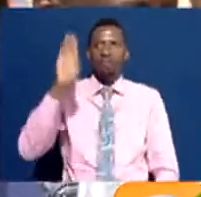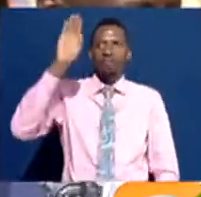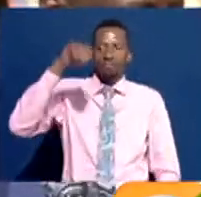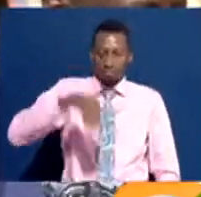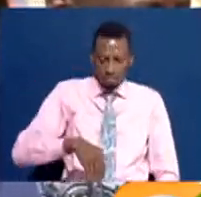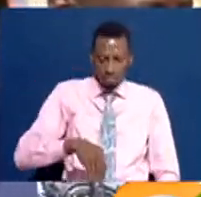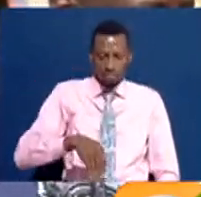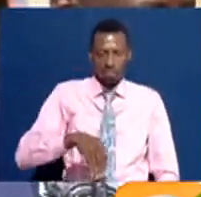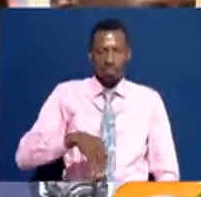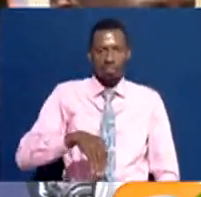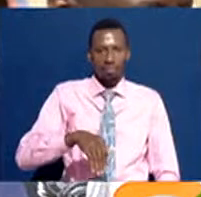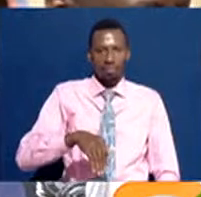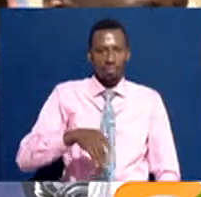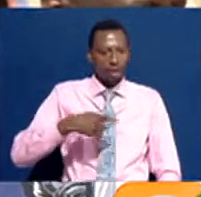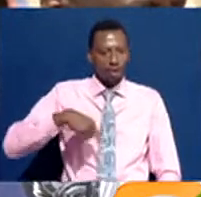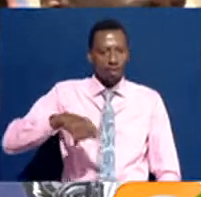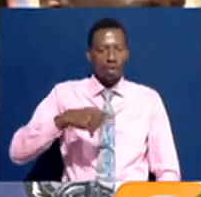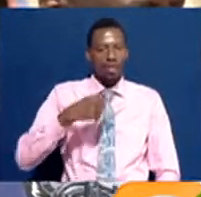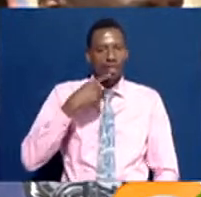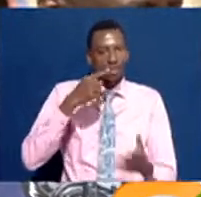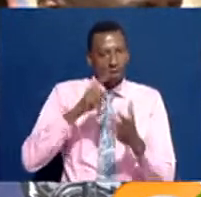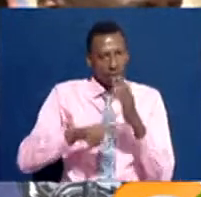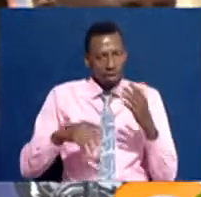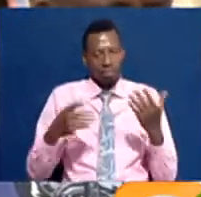bottom. Sasa sisi tunasema